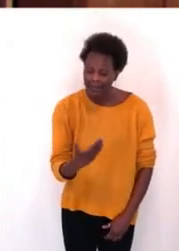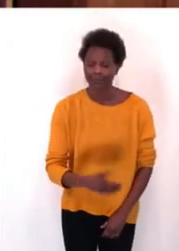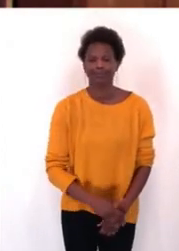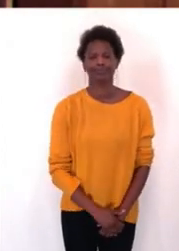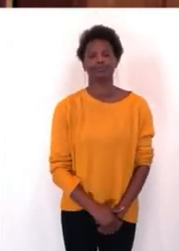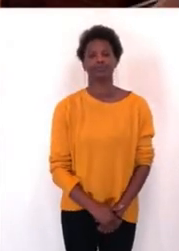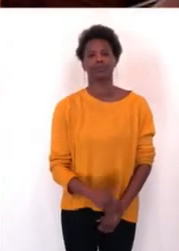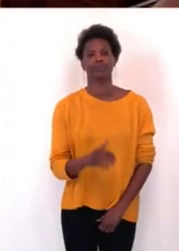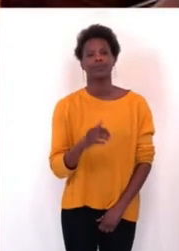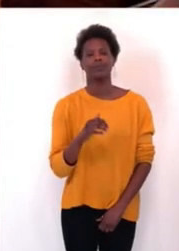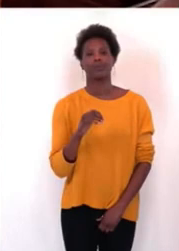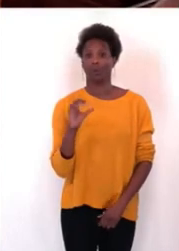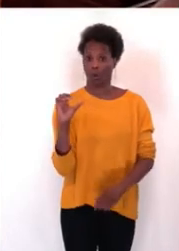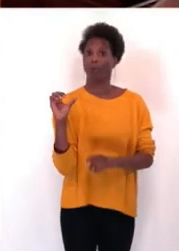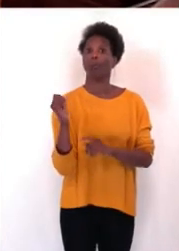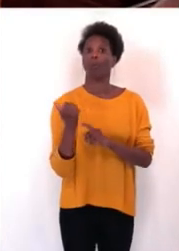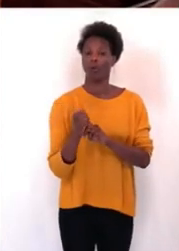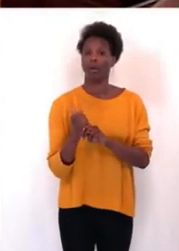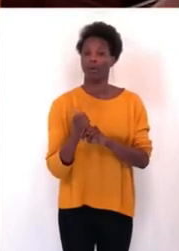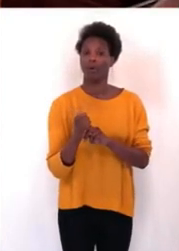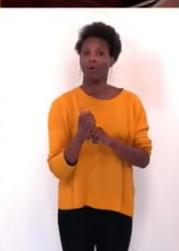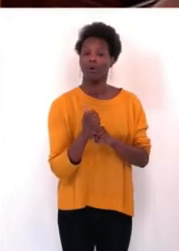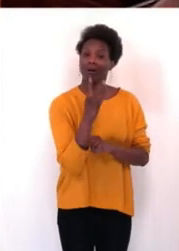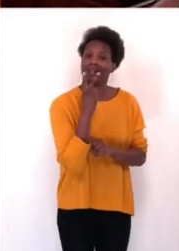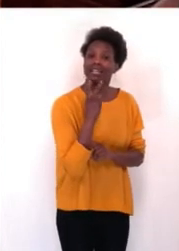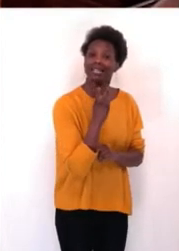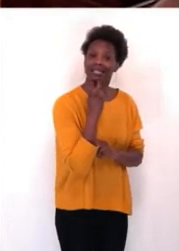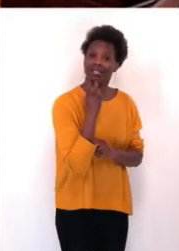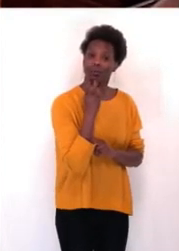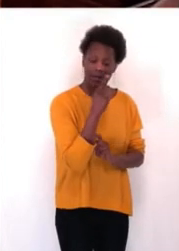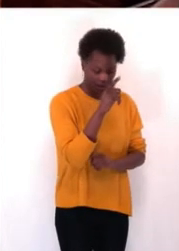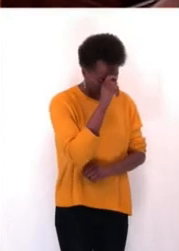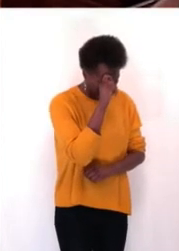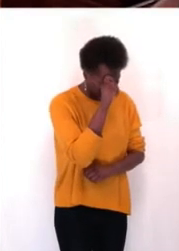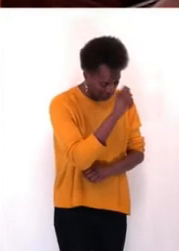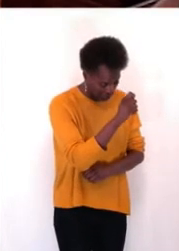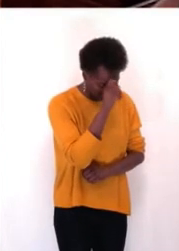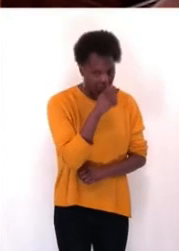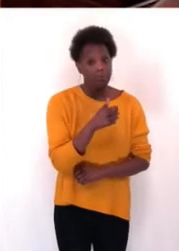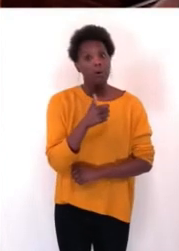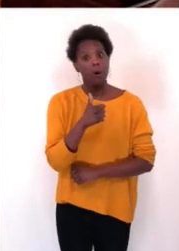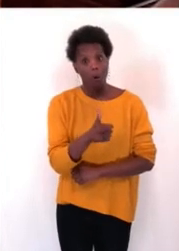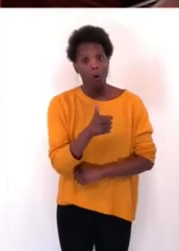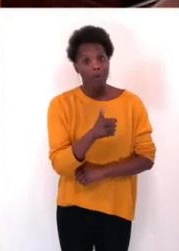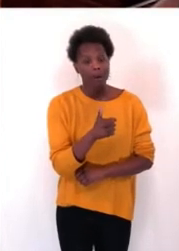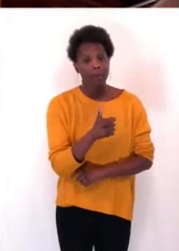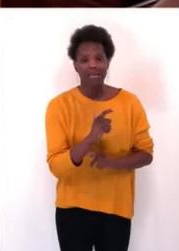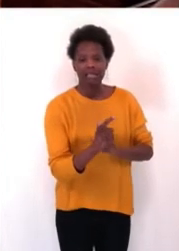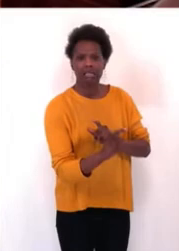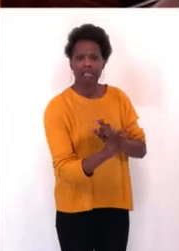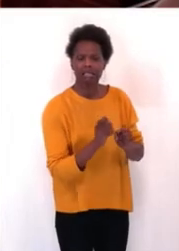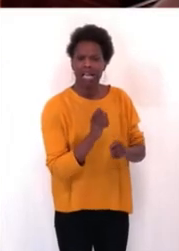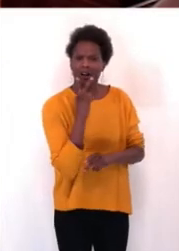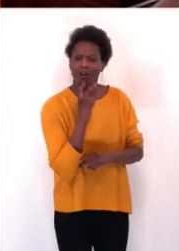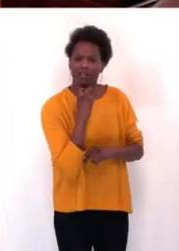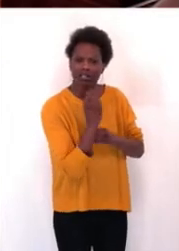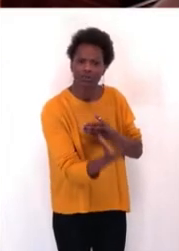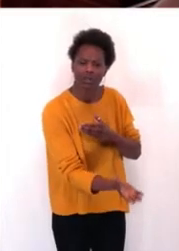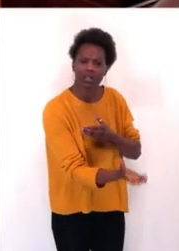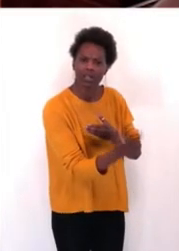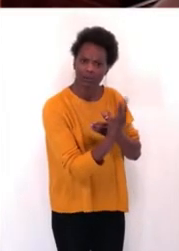ont participé à ce grand dialogue citoyen. Ils ont consacré du temps pour apporter